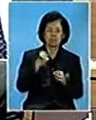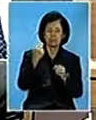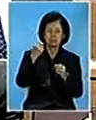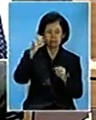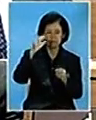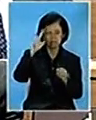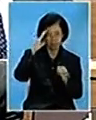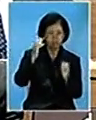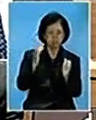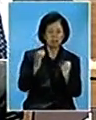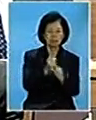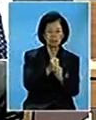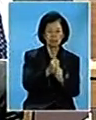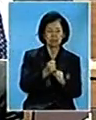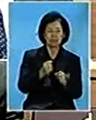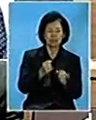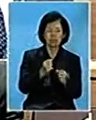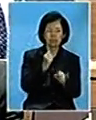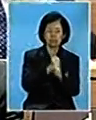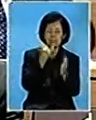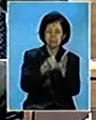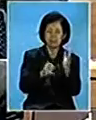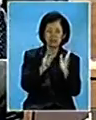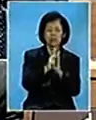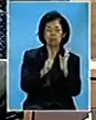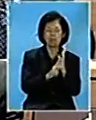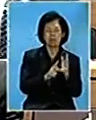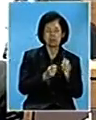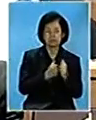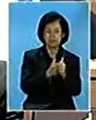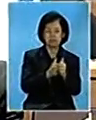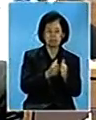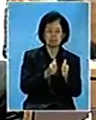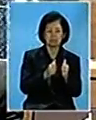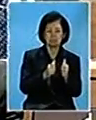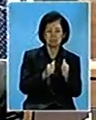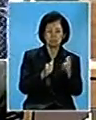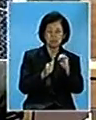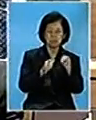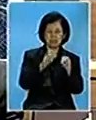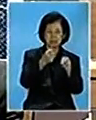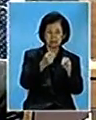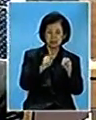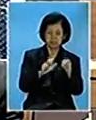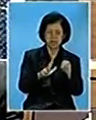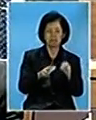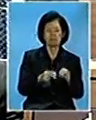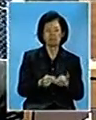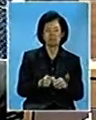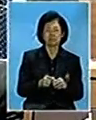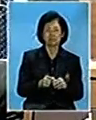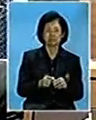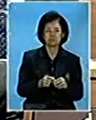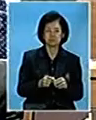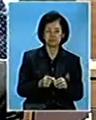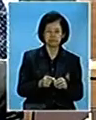ตามประมวลกฎหมายอาญา113ประเทศนี้113ในประมวลกฎหมายอาญาเกือบจะไม่มีโอ